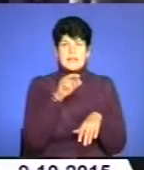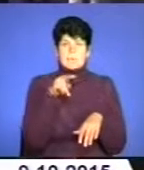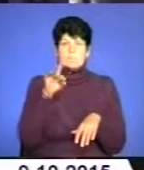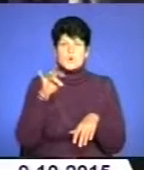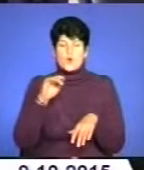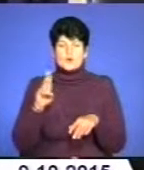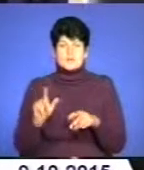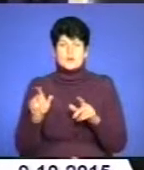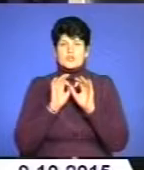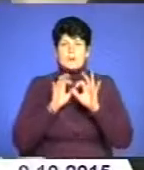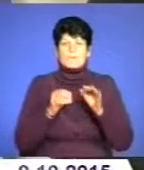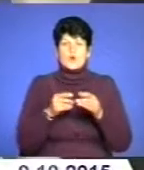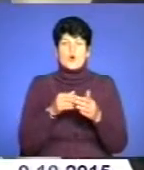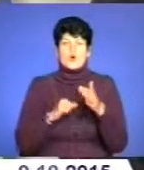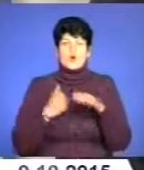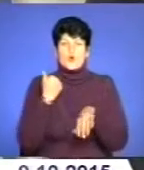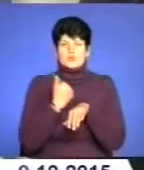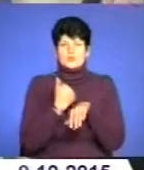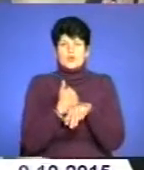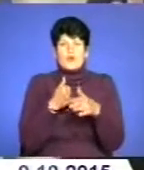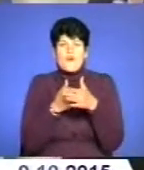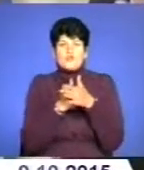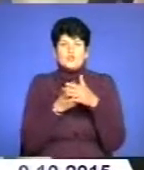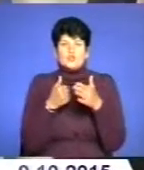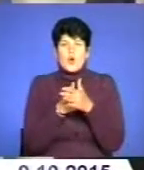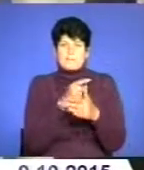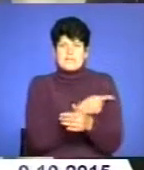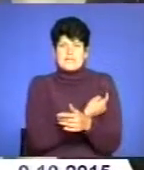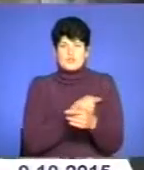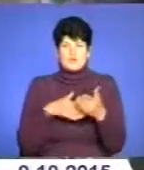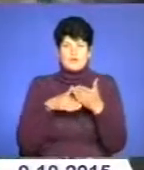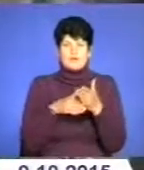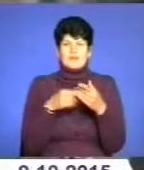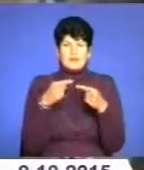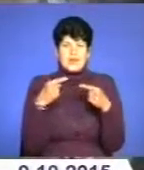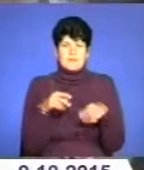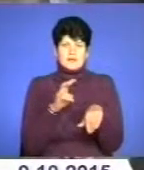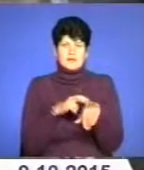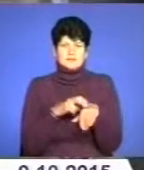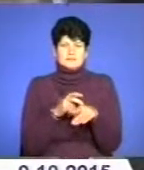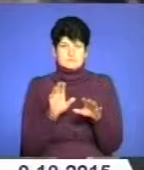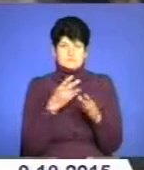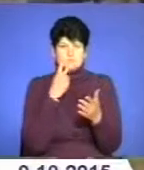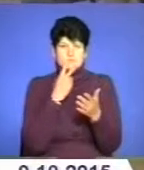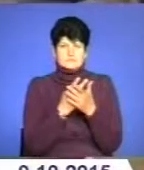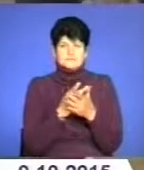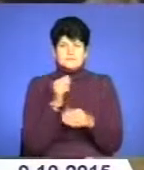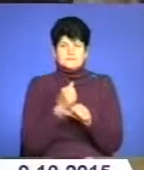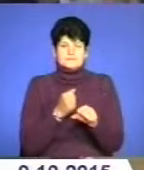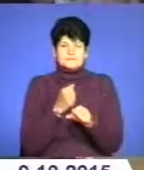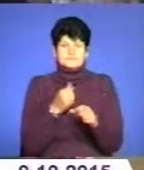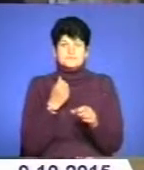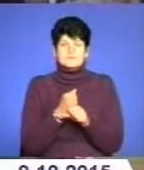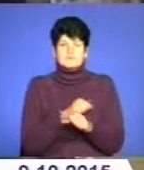про основи до медичної допомоги при різноманітних травмах. Деякі з лікарських прийомів діти відпрацювали на практиці.